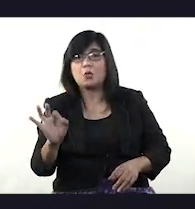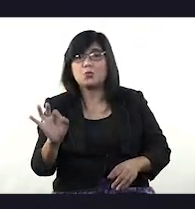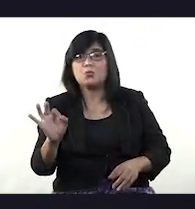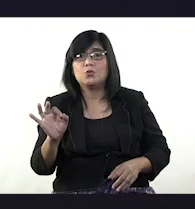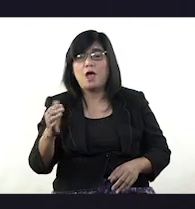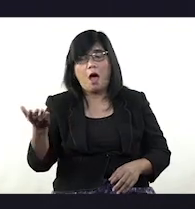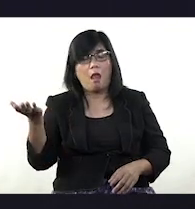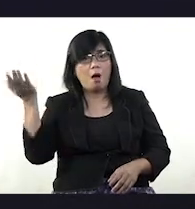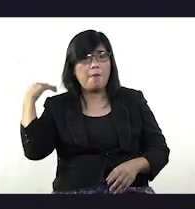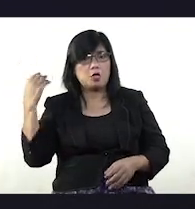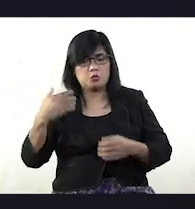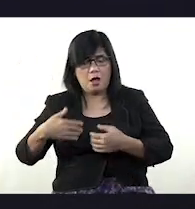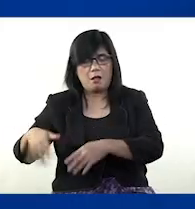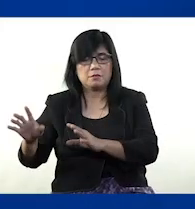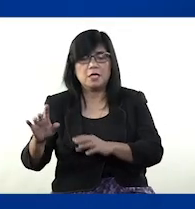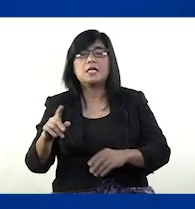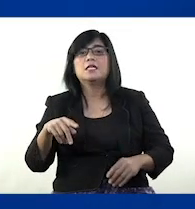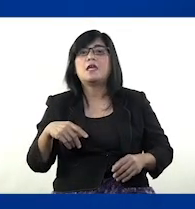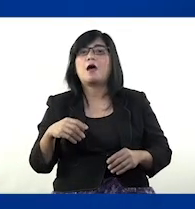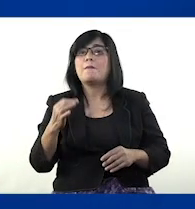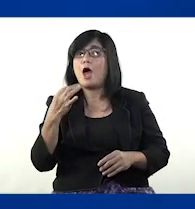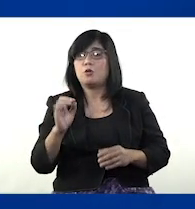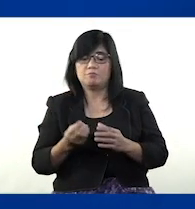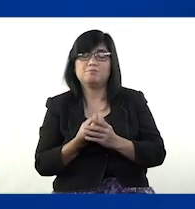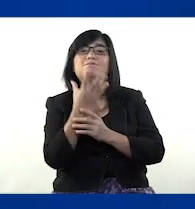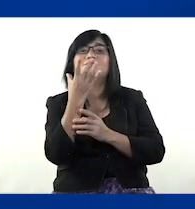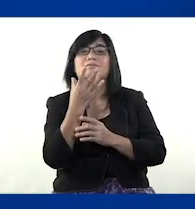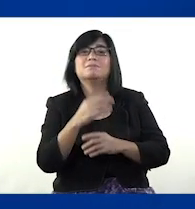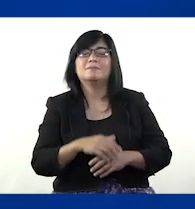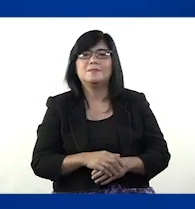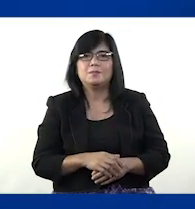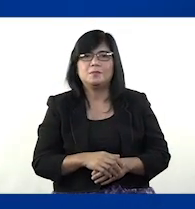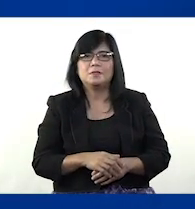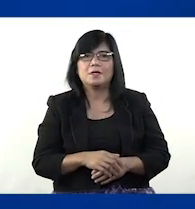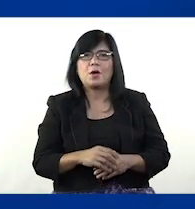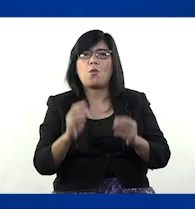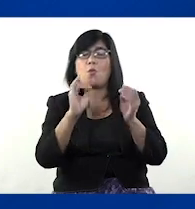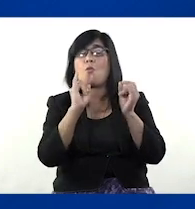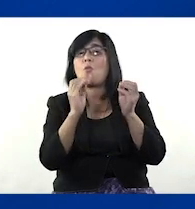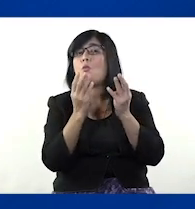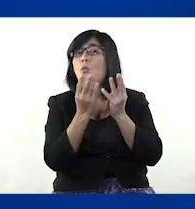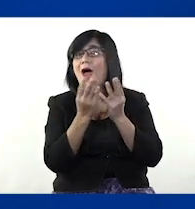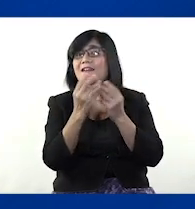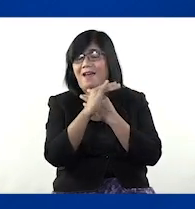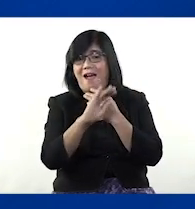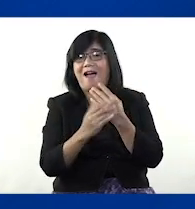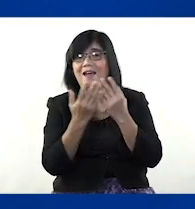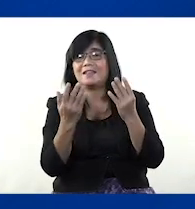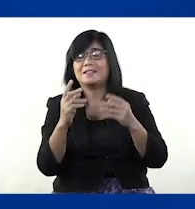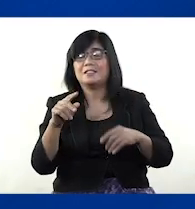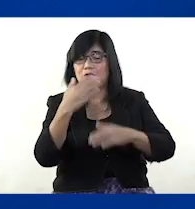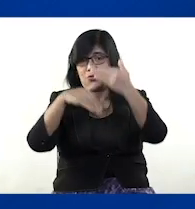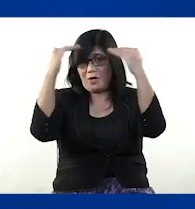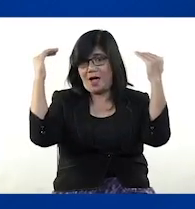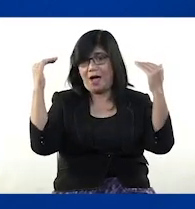itu berarti kita warga shortcut o Hai keluarga nih tajam Surga Dan dari situ juga kita menantikan Tuhan Yesus Kristus